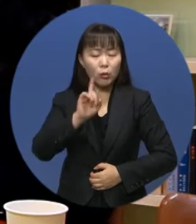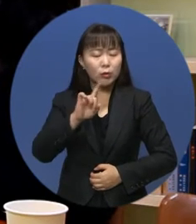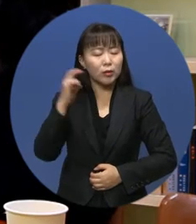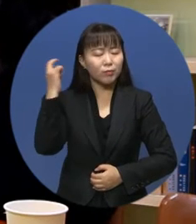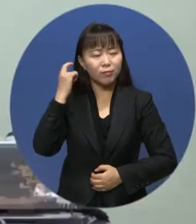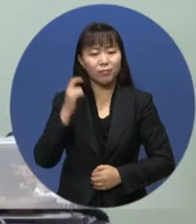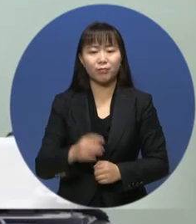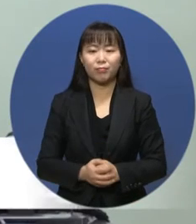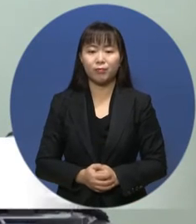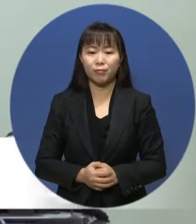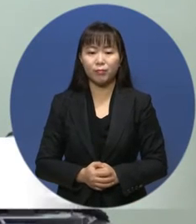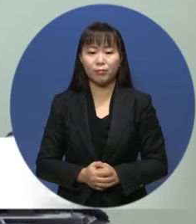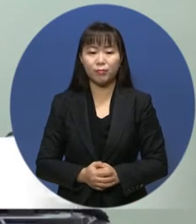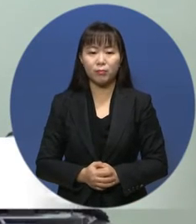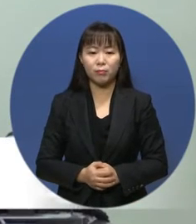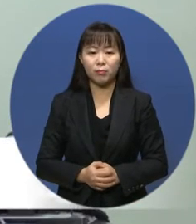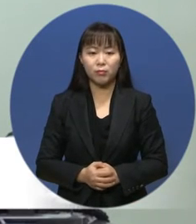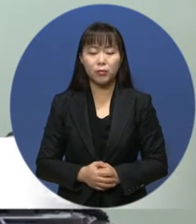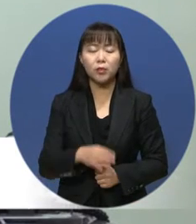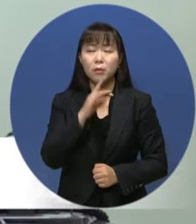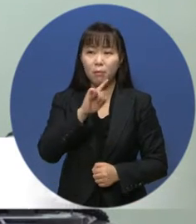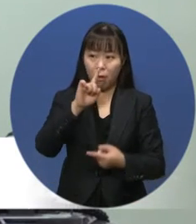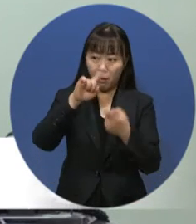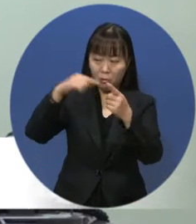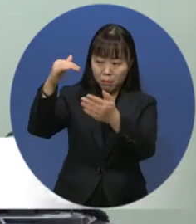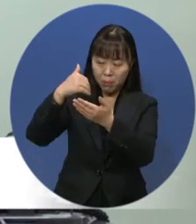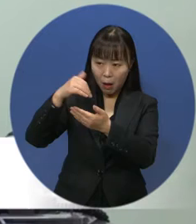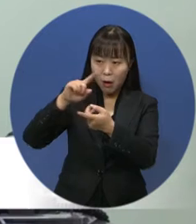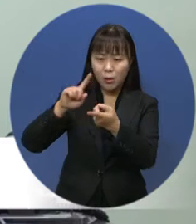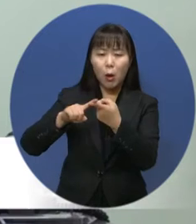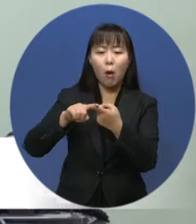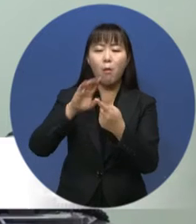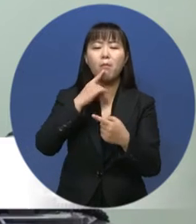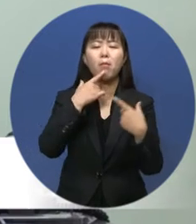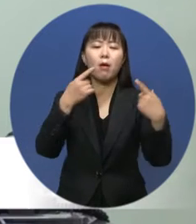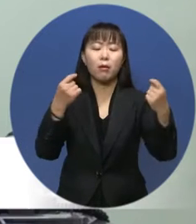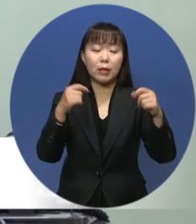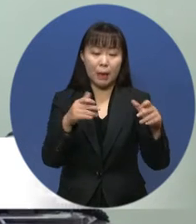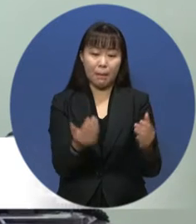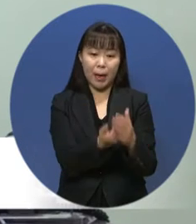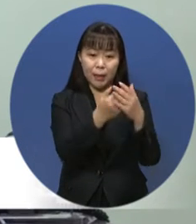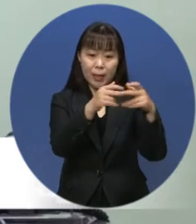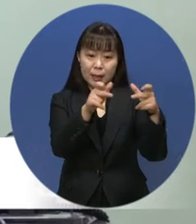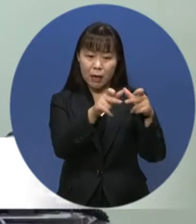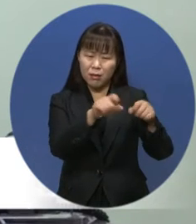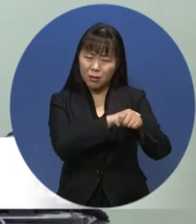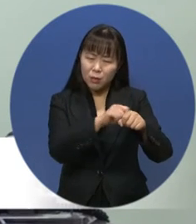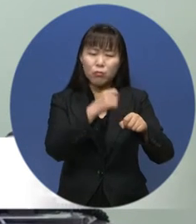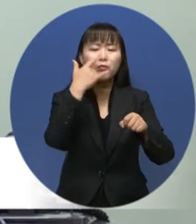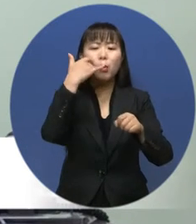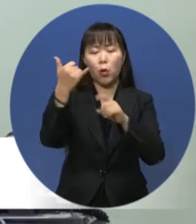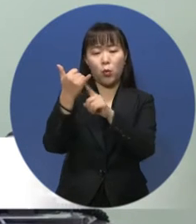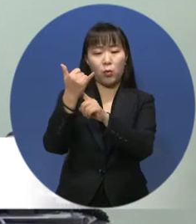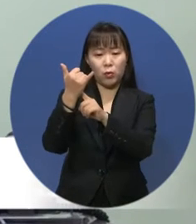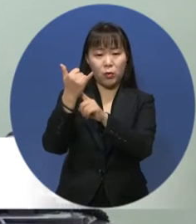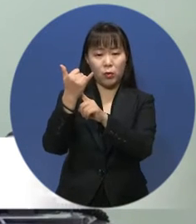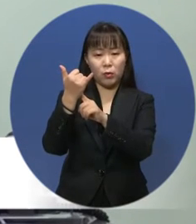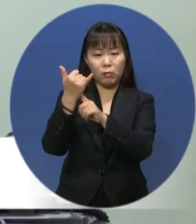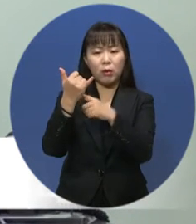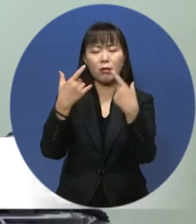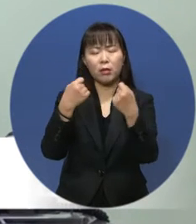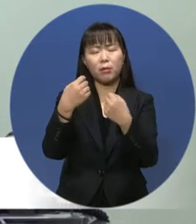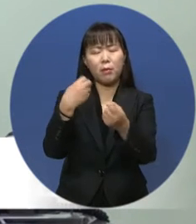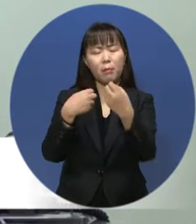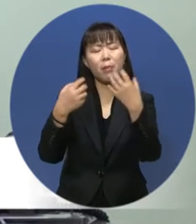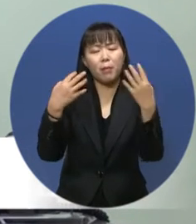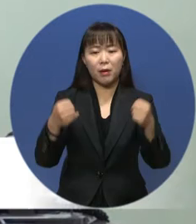들어보았습니다. 그건 충분히 일리가 있다고 저는 생각을 하고요. 이제 특히 그 발달 장애인 부모들이 이제 그런